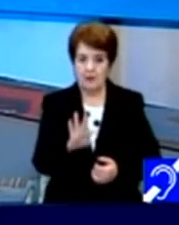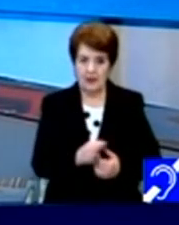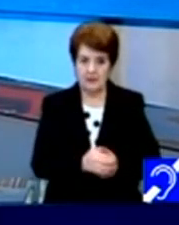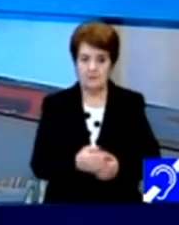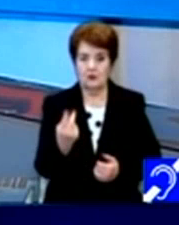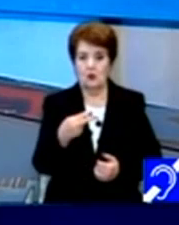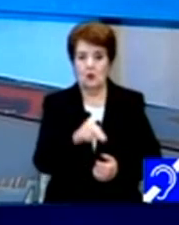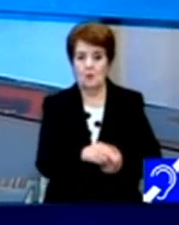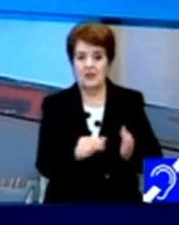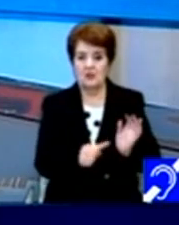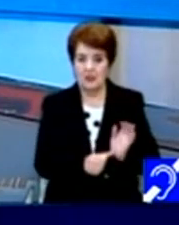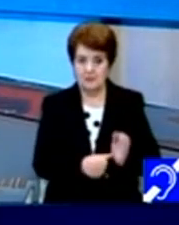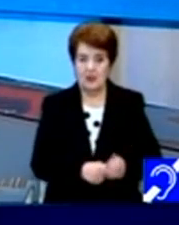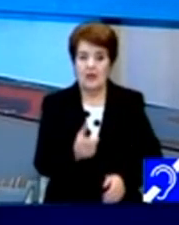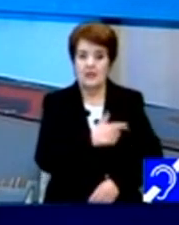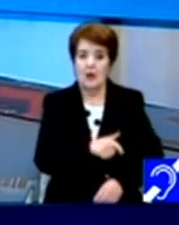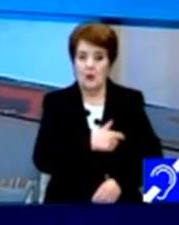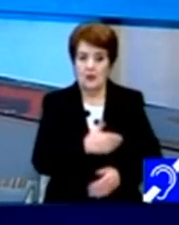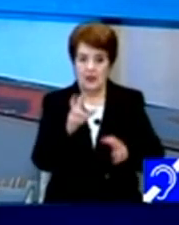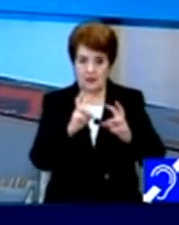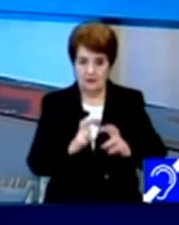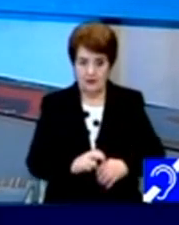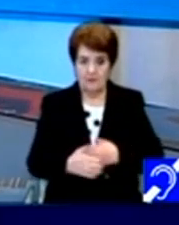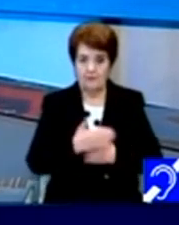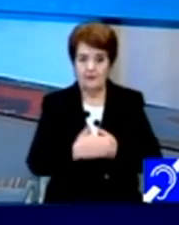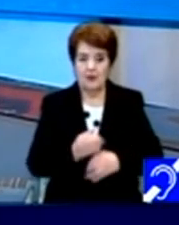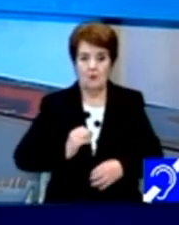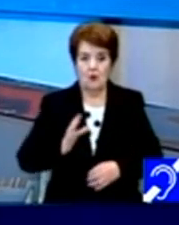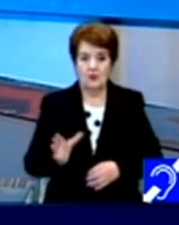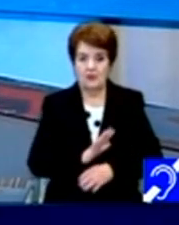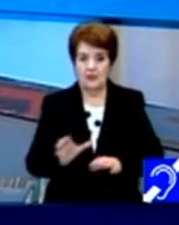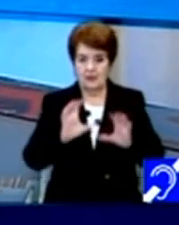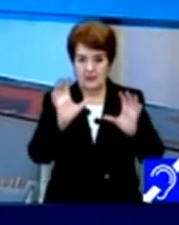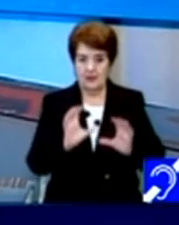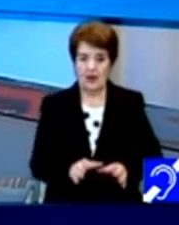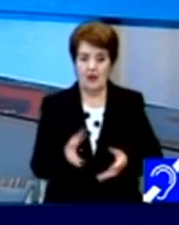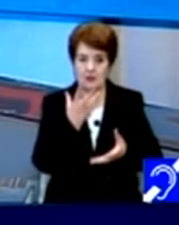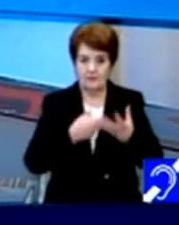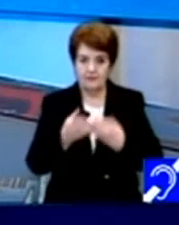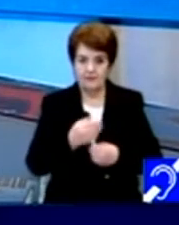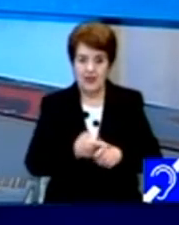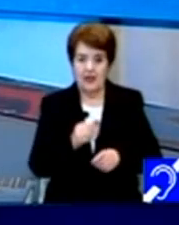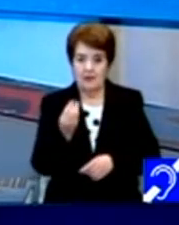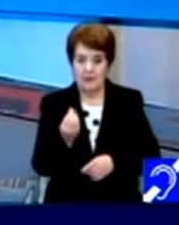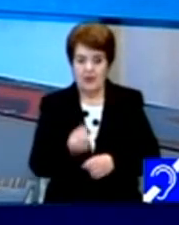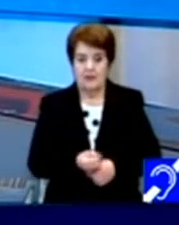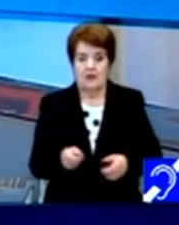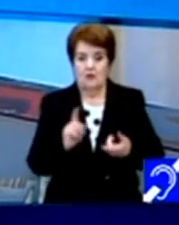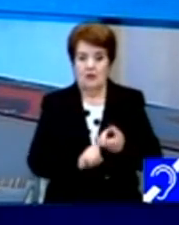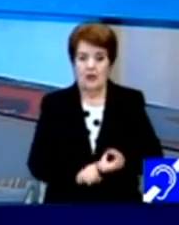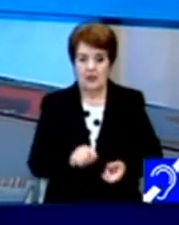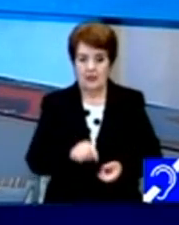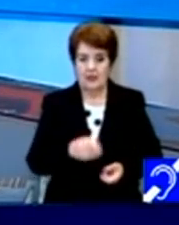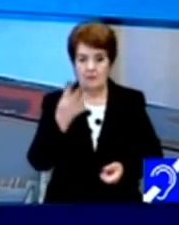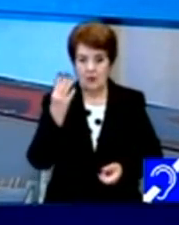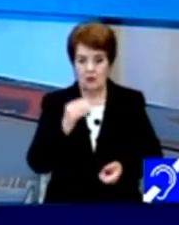2014-august 2016. Deputatul este cercetat penal pentru îmbogățire ilicită și spălare de bani. Contactat de TVR Moldova, Radu